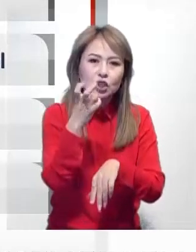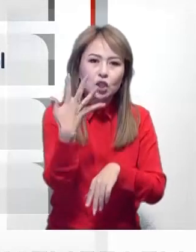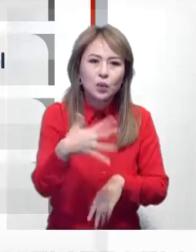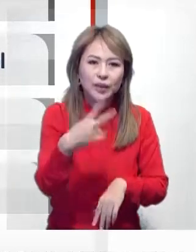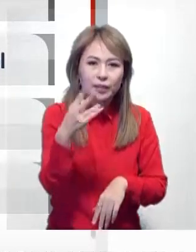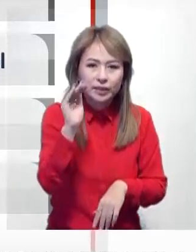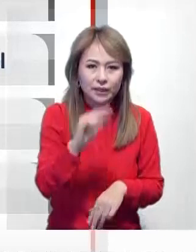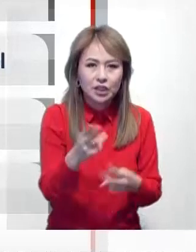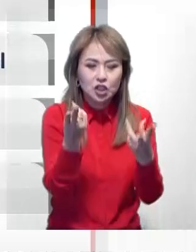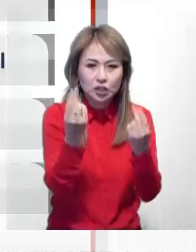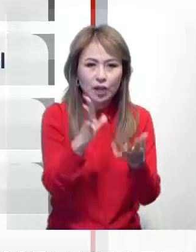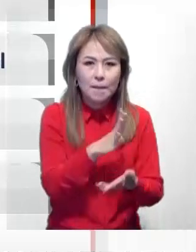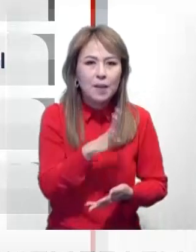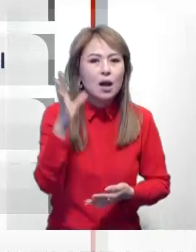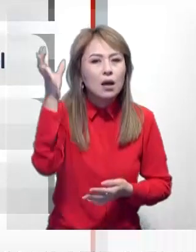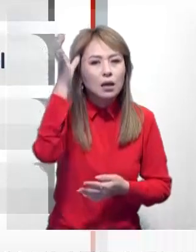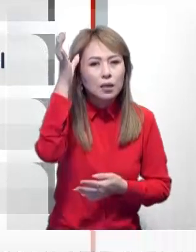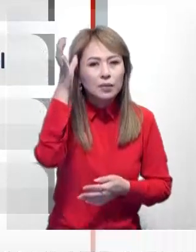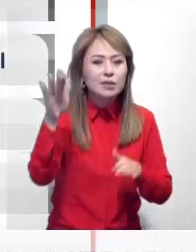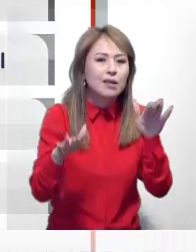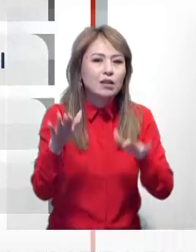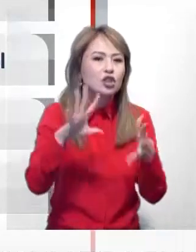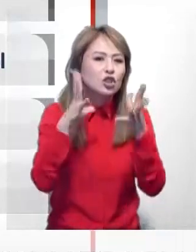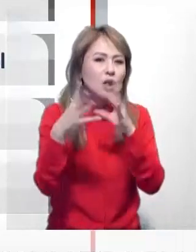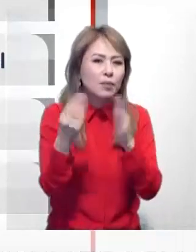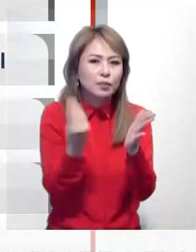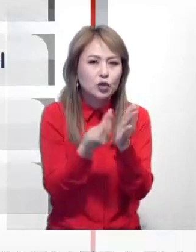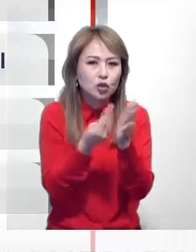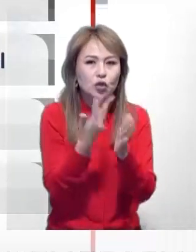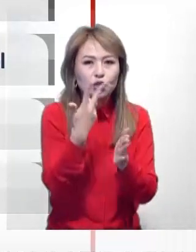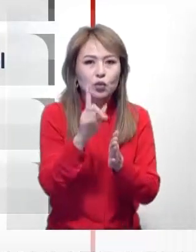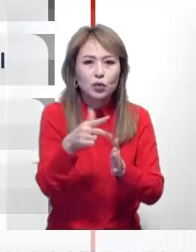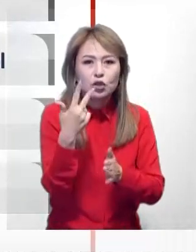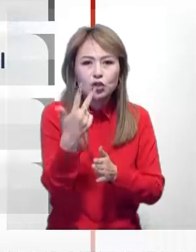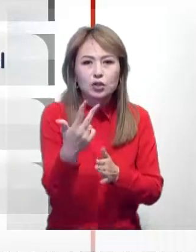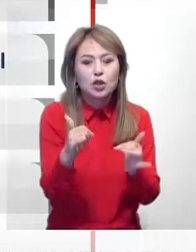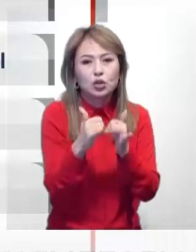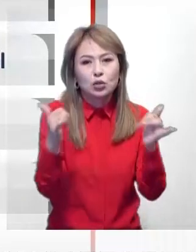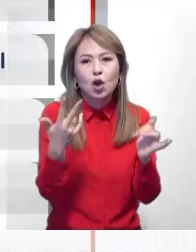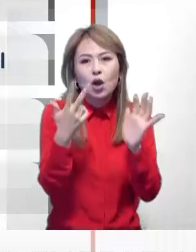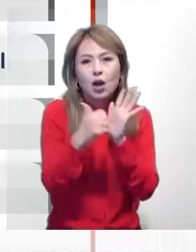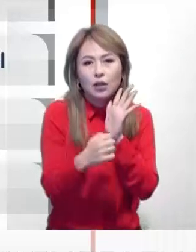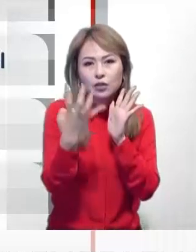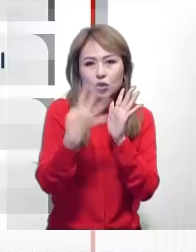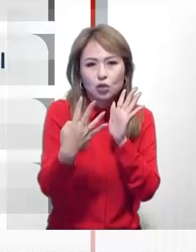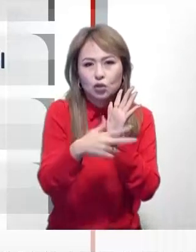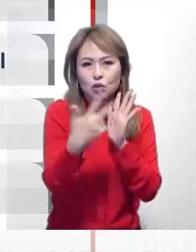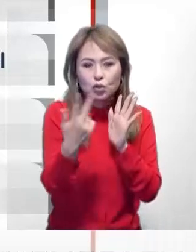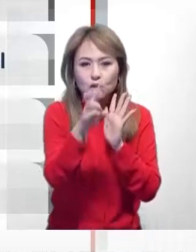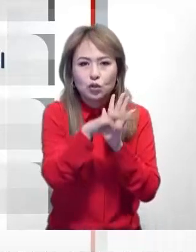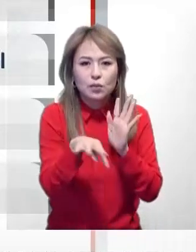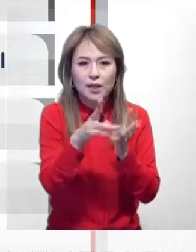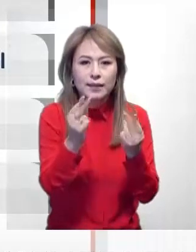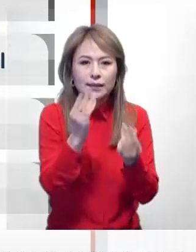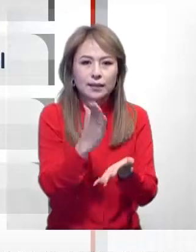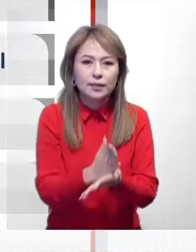252 мың теңгеге жетті. Ғылым саласының жалпы бюджеті 3,3 есе артты. Бұл